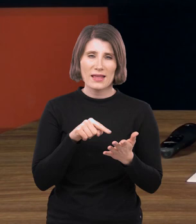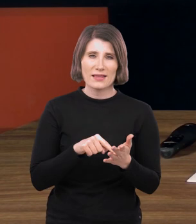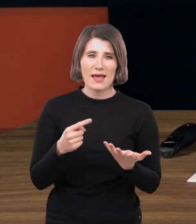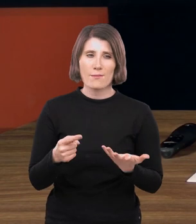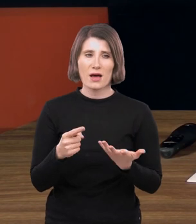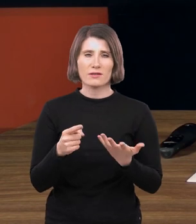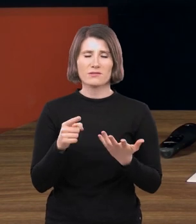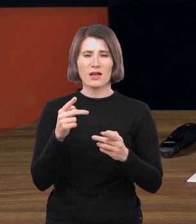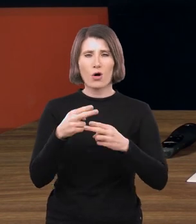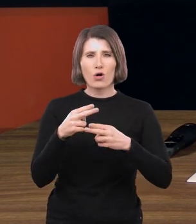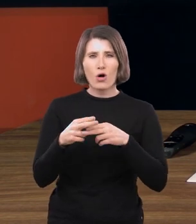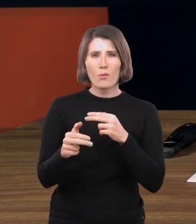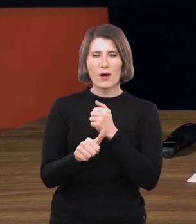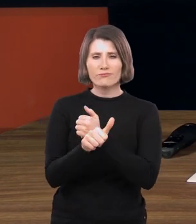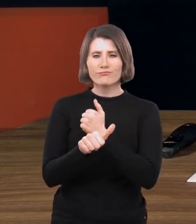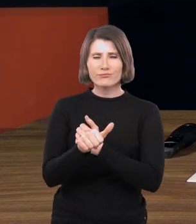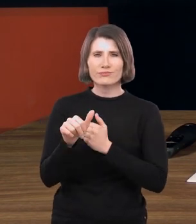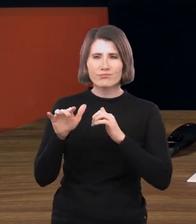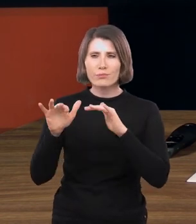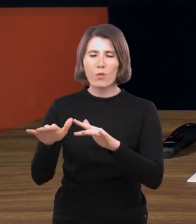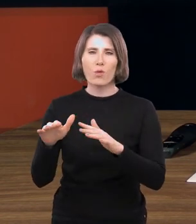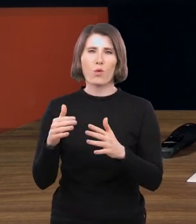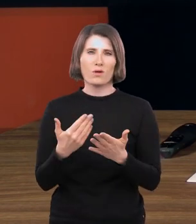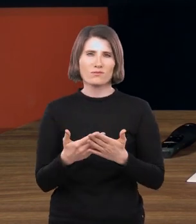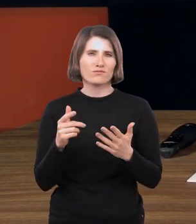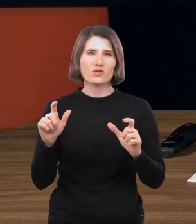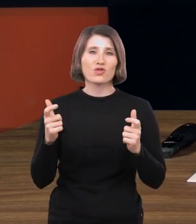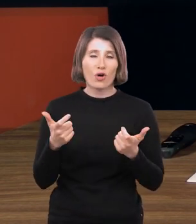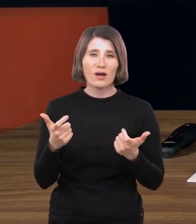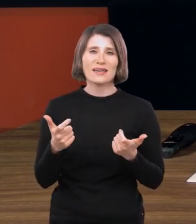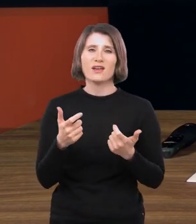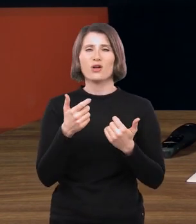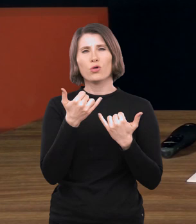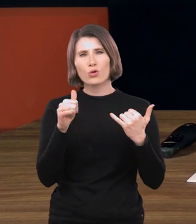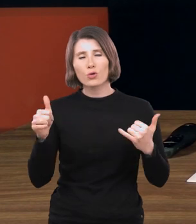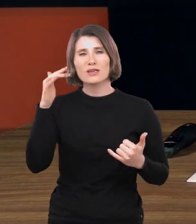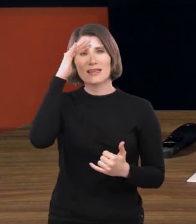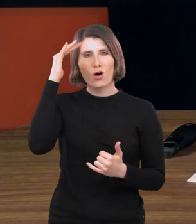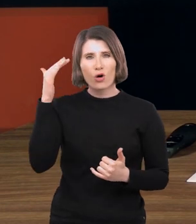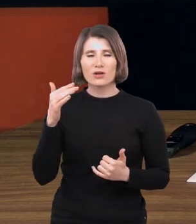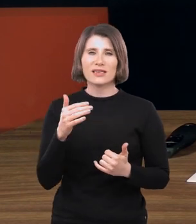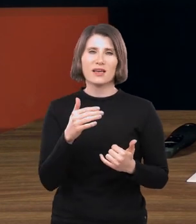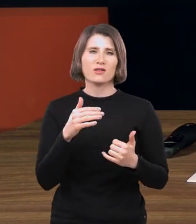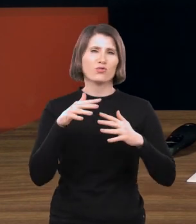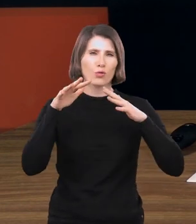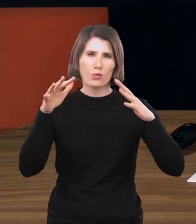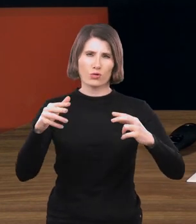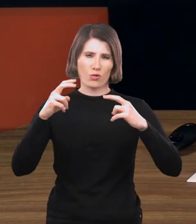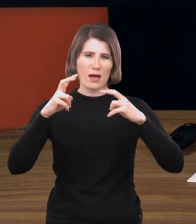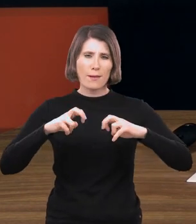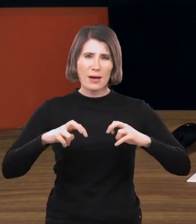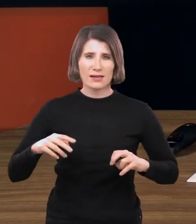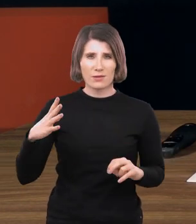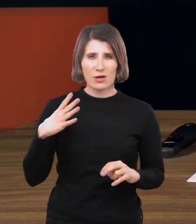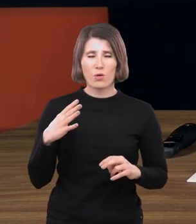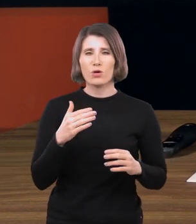co powoduje autyzm. Różne są teorie i mimo licznych badań nadal nie ma jednej wspólnej teorii, która